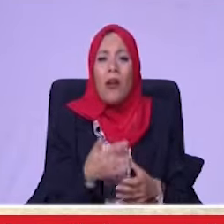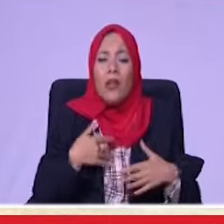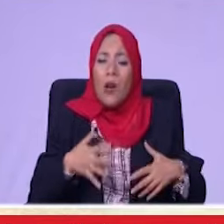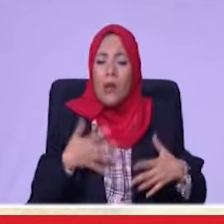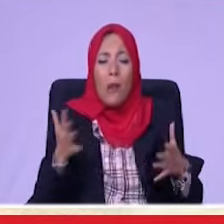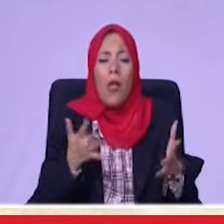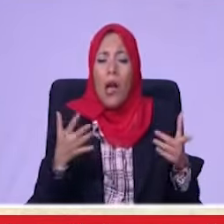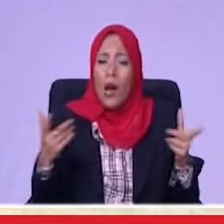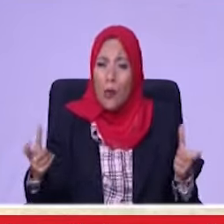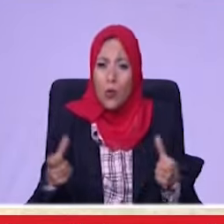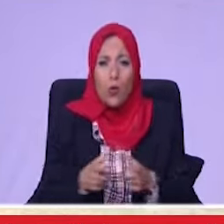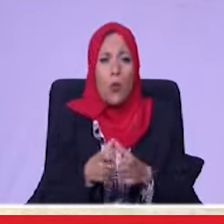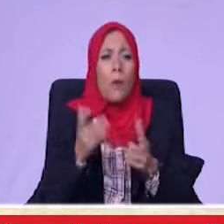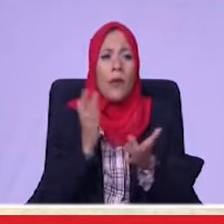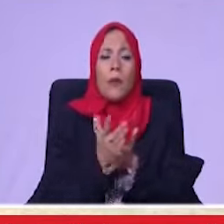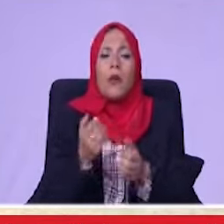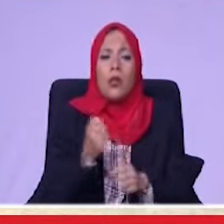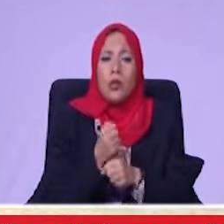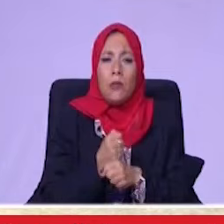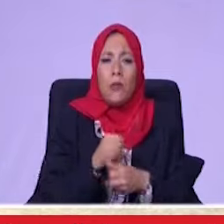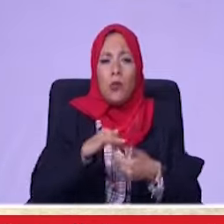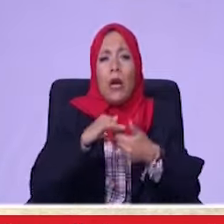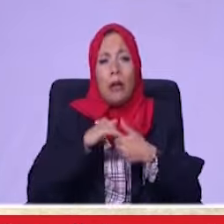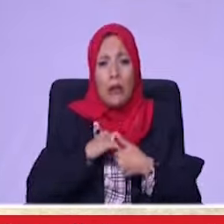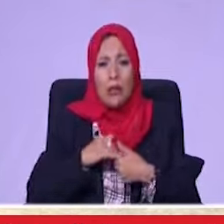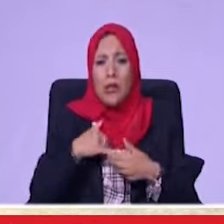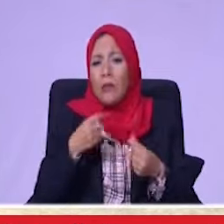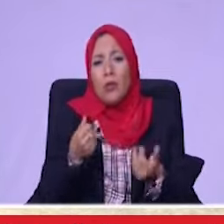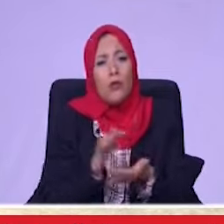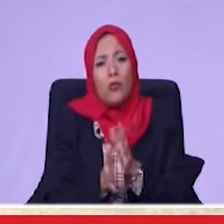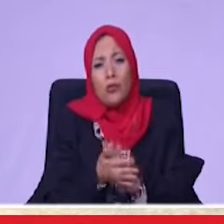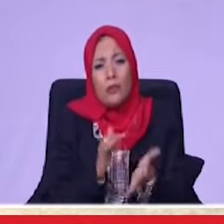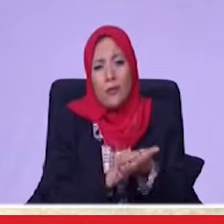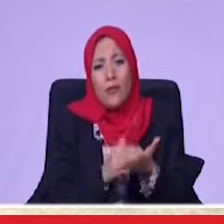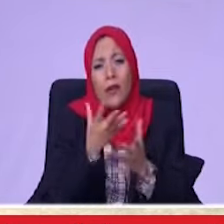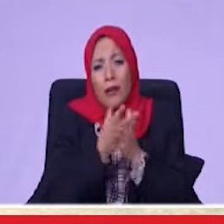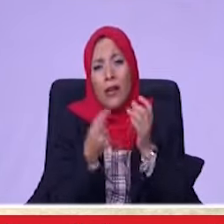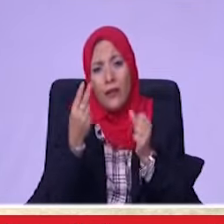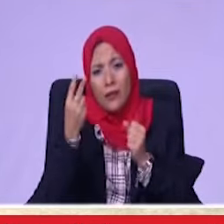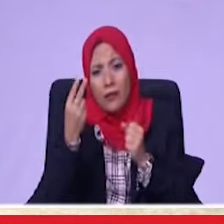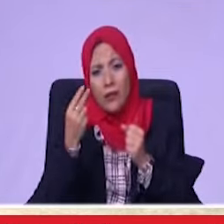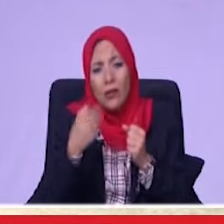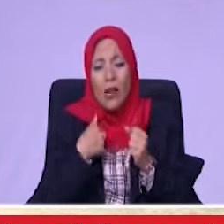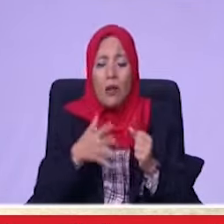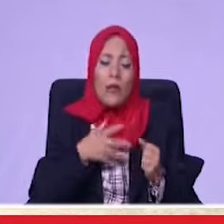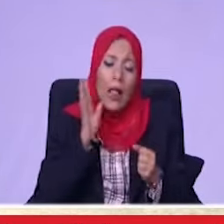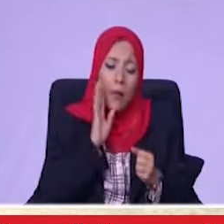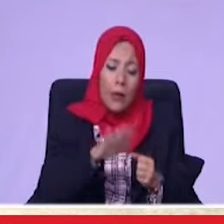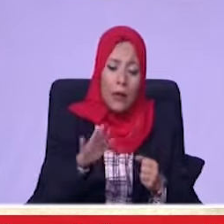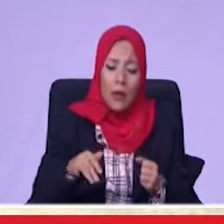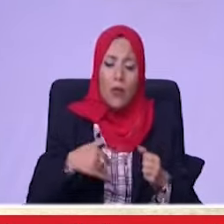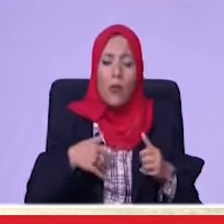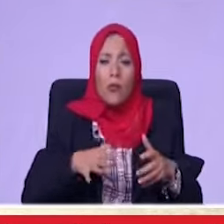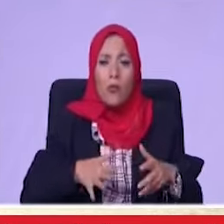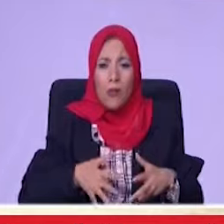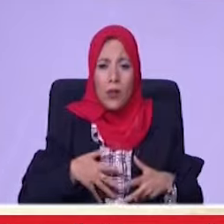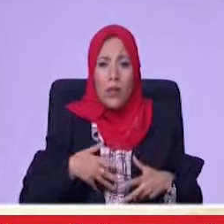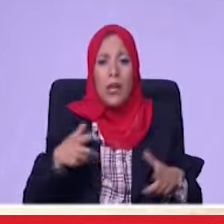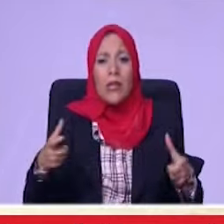حضرتك تساهم لي فيه عشان أنا ظروفي تعبانة وعندي عيالين محتاجة أعلمهم. أنا محتاجة